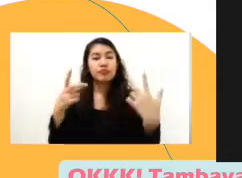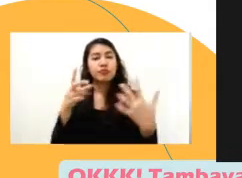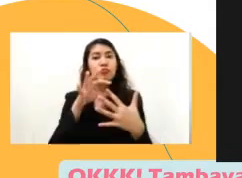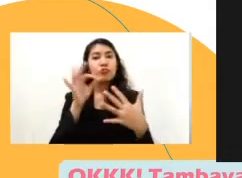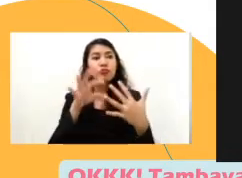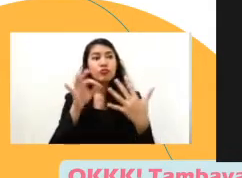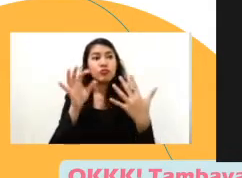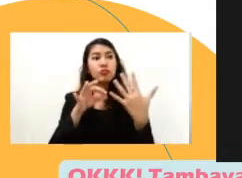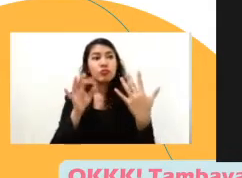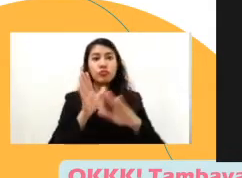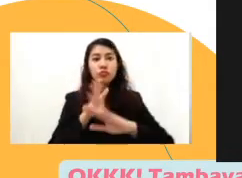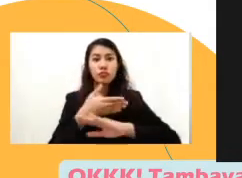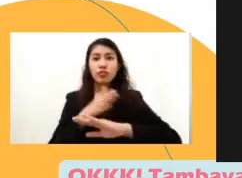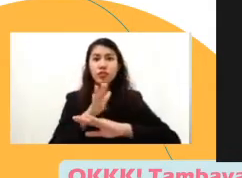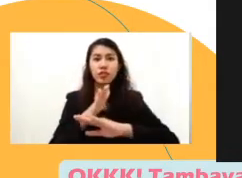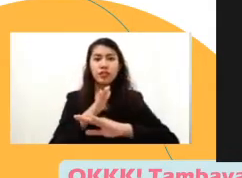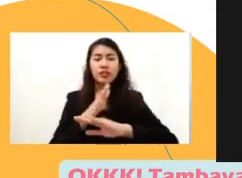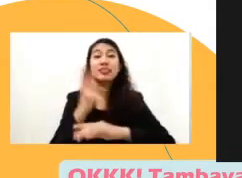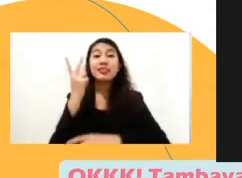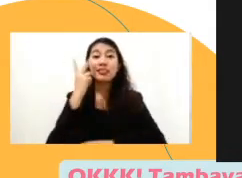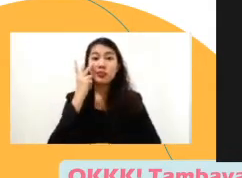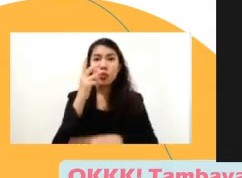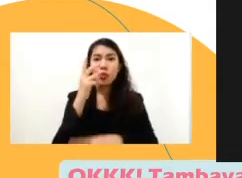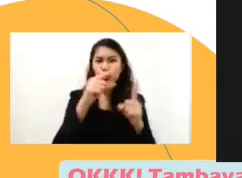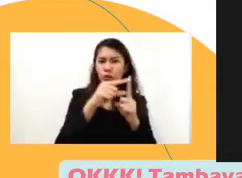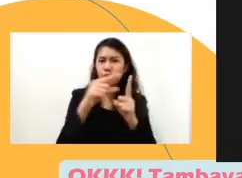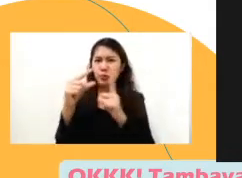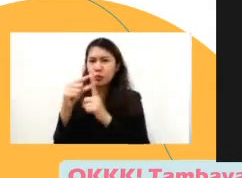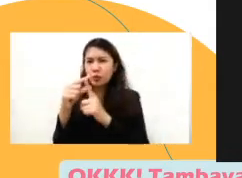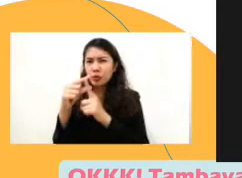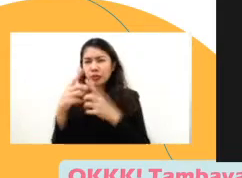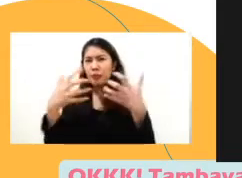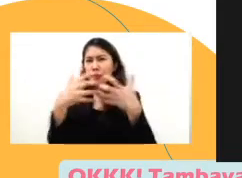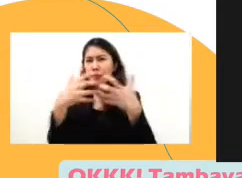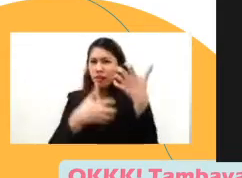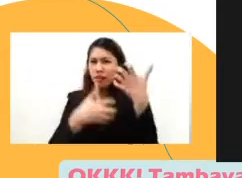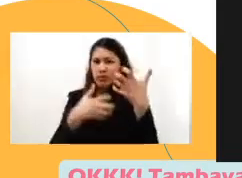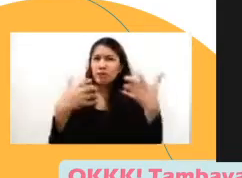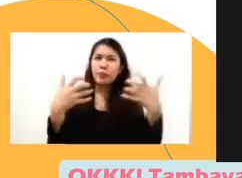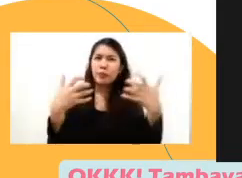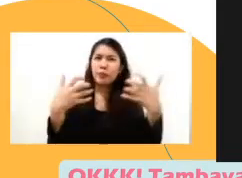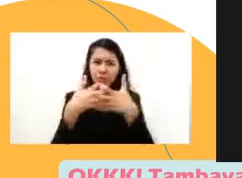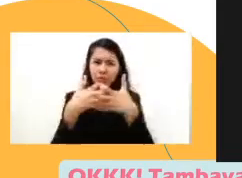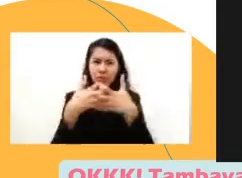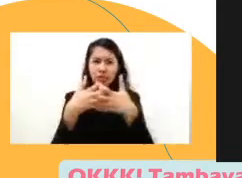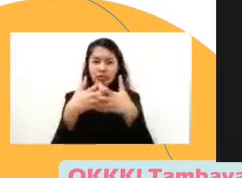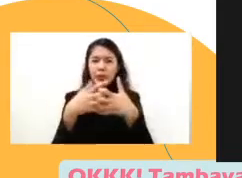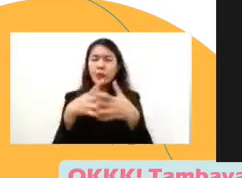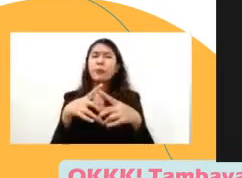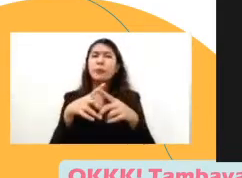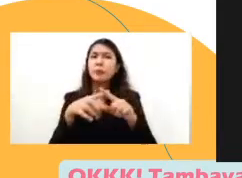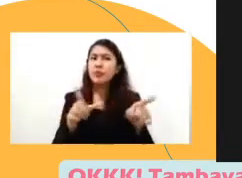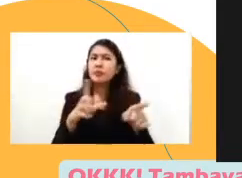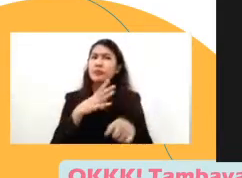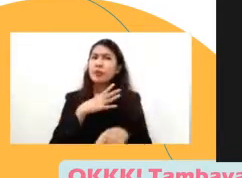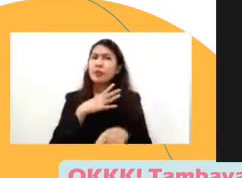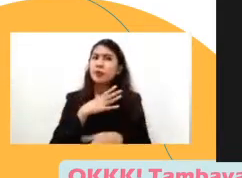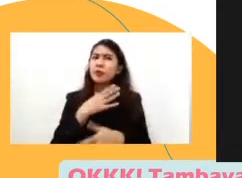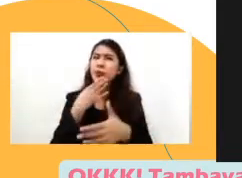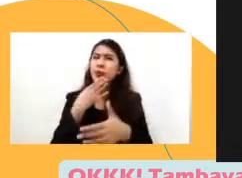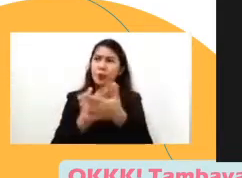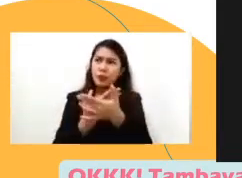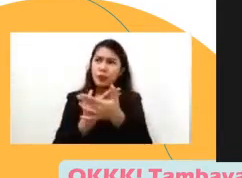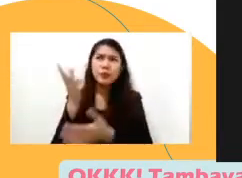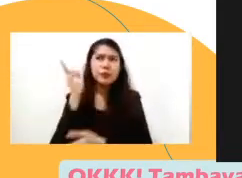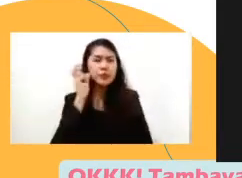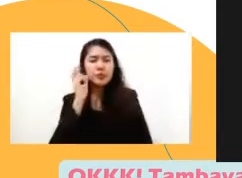nyo kung nagtutugma ba yung words niya or hindi naman, pero masarap pa rin pakinggan. Ganun. At pangatlo